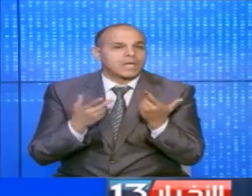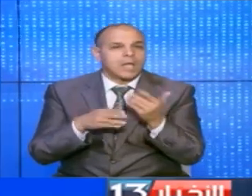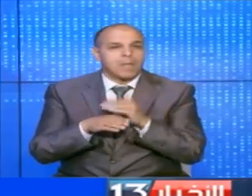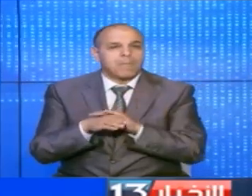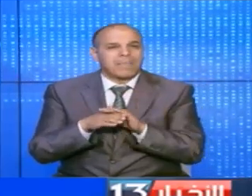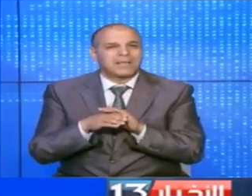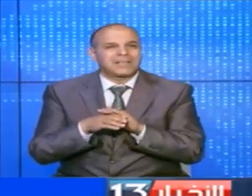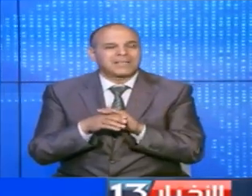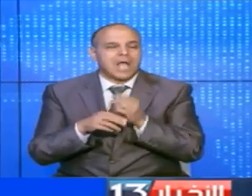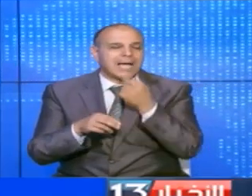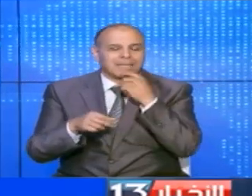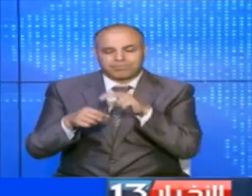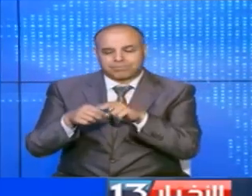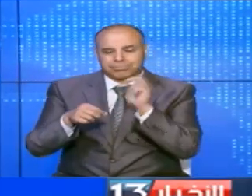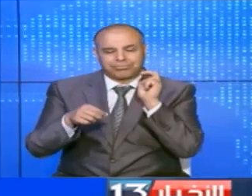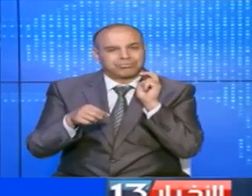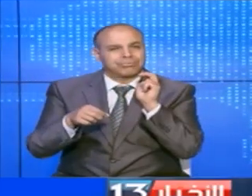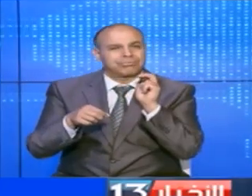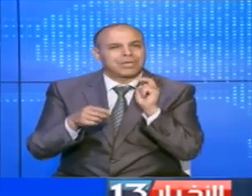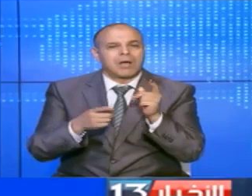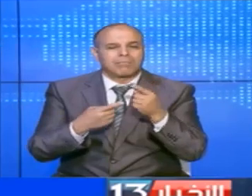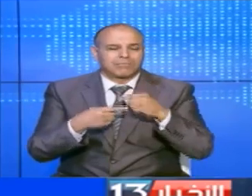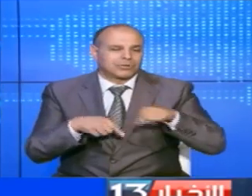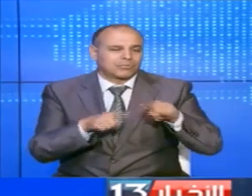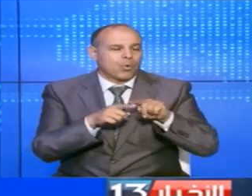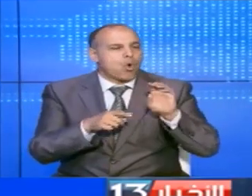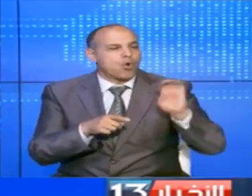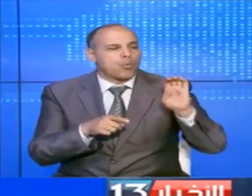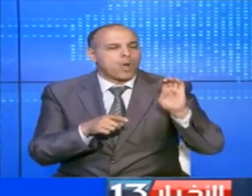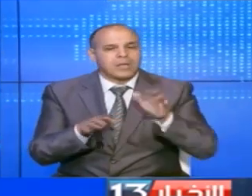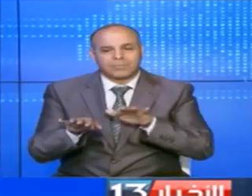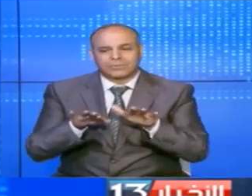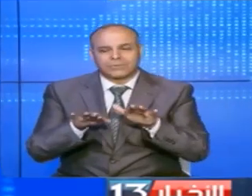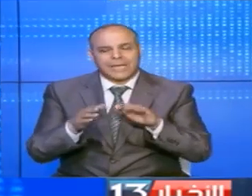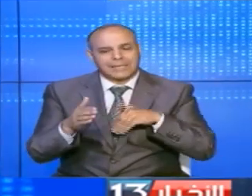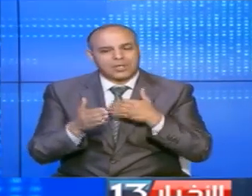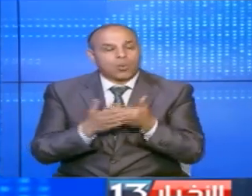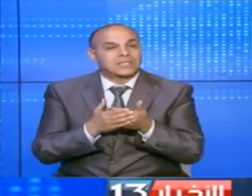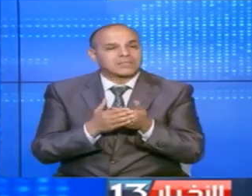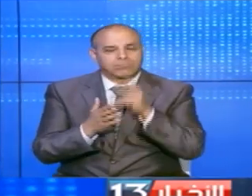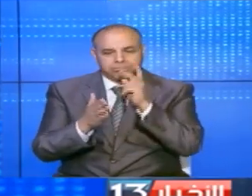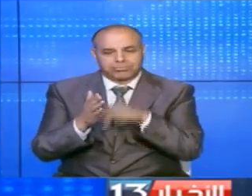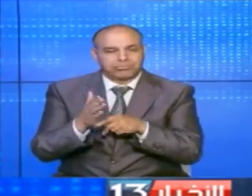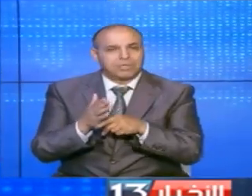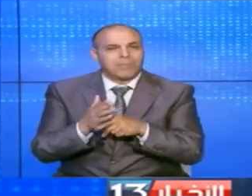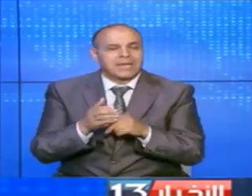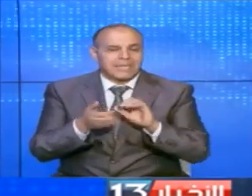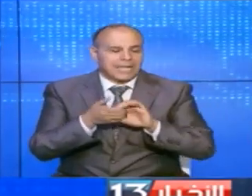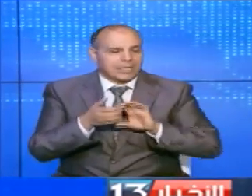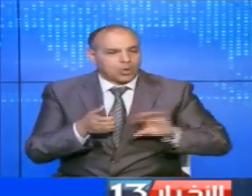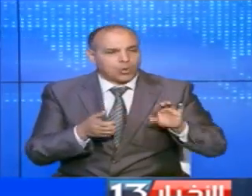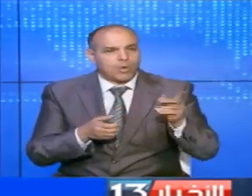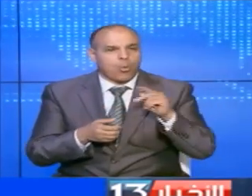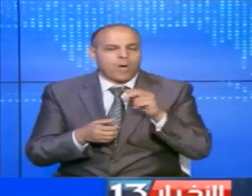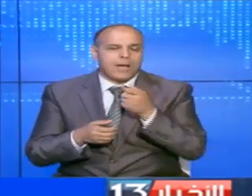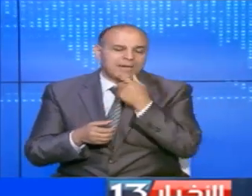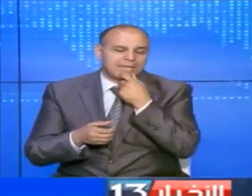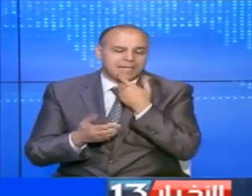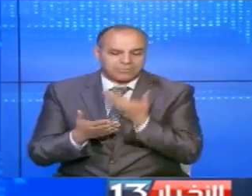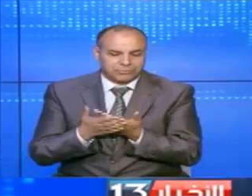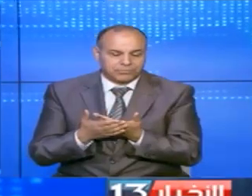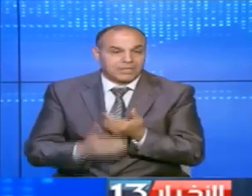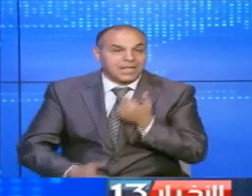بريكست بين الدول الاعضاء في هذا التجمع الاوروبي في مسعى للتوصل الى اتفاق بين الاتحاد الاوروبي وبريطانيا